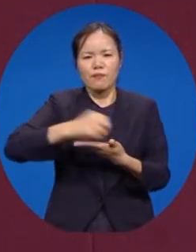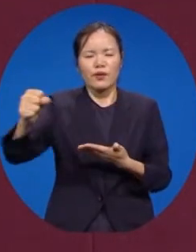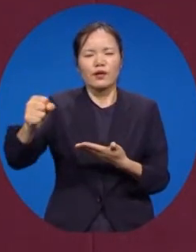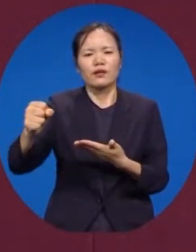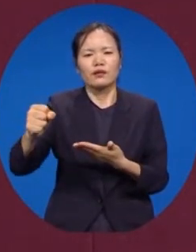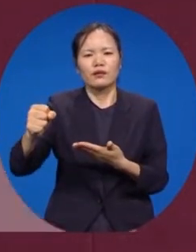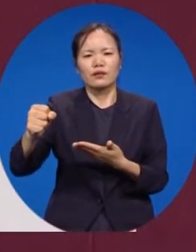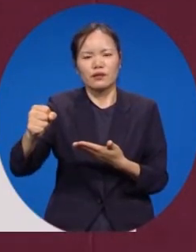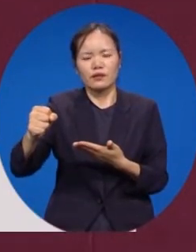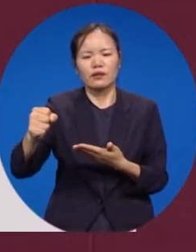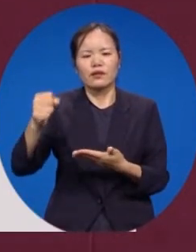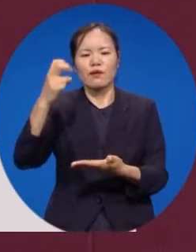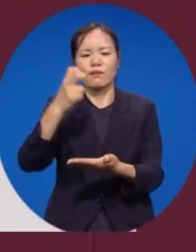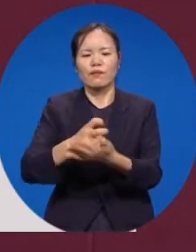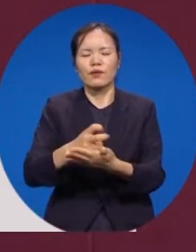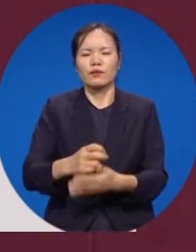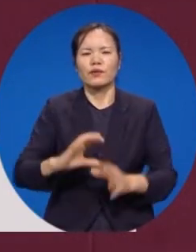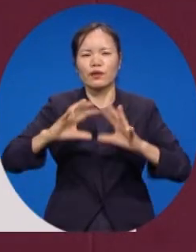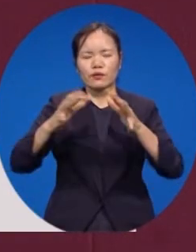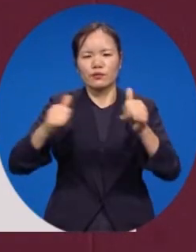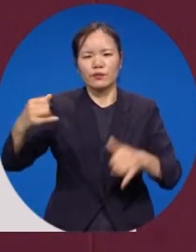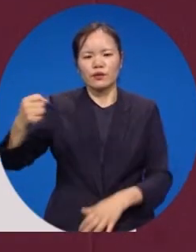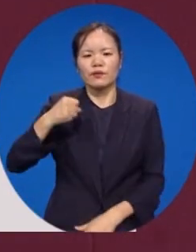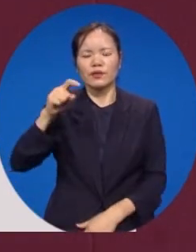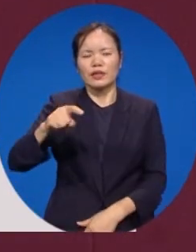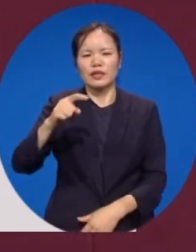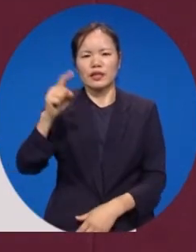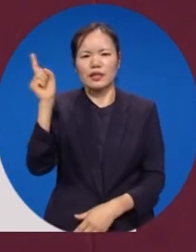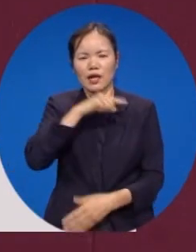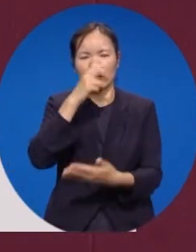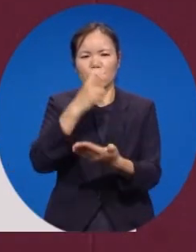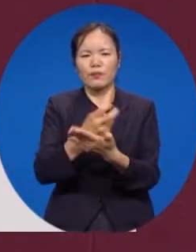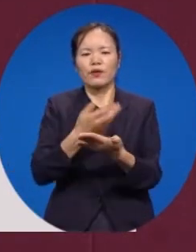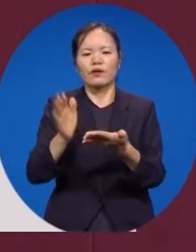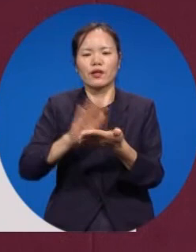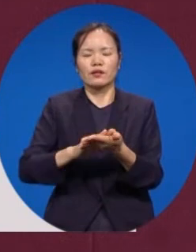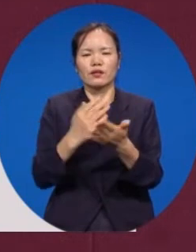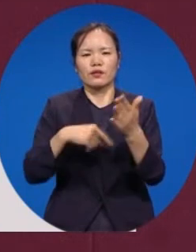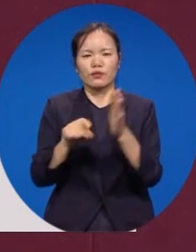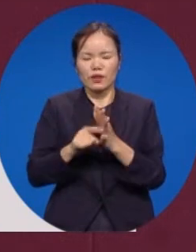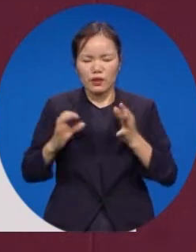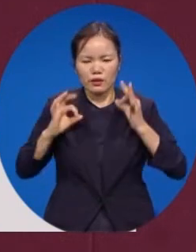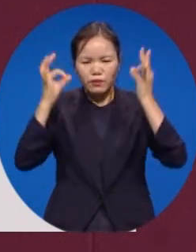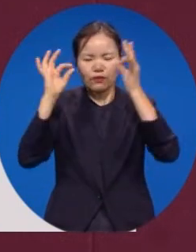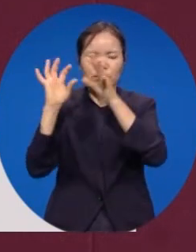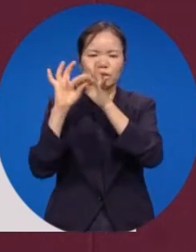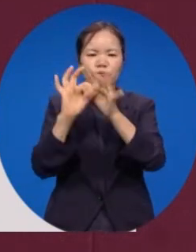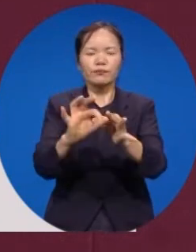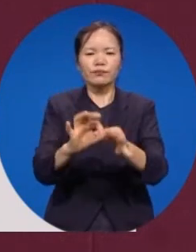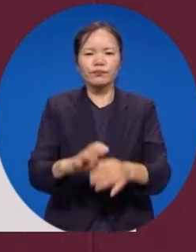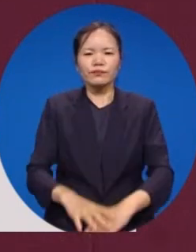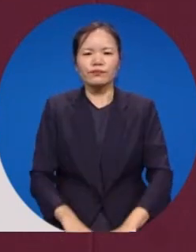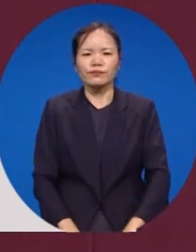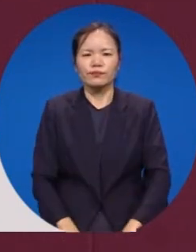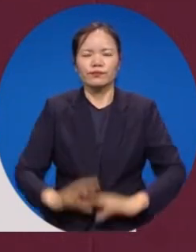약탈적 과세입니다. 국민의힘은 이 악법 개정을 위한 노력을 멈추지 않겠습니다. 국민의힘은